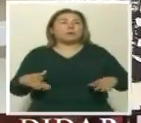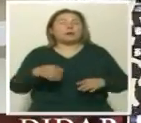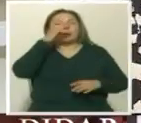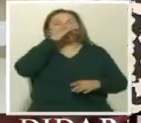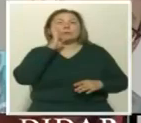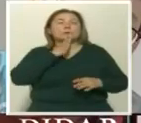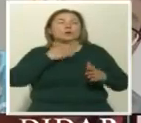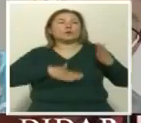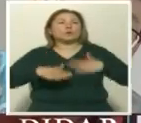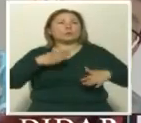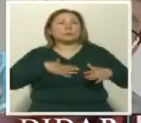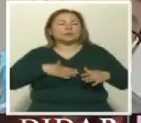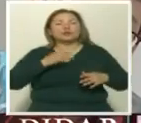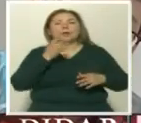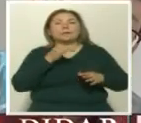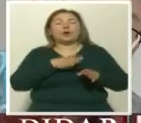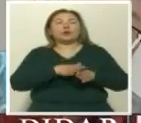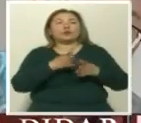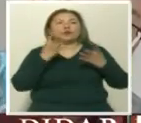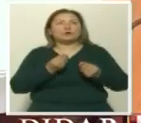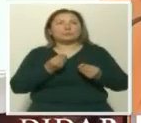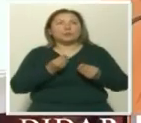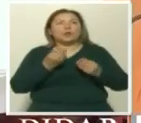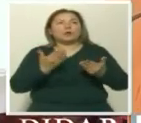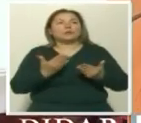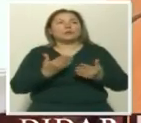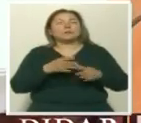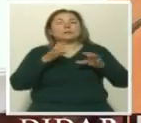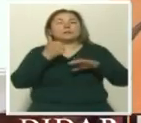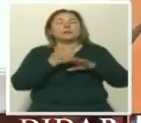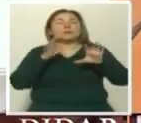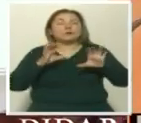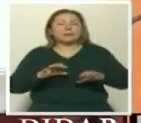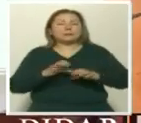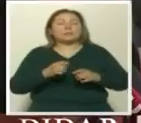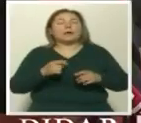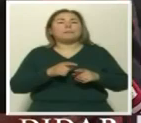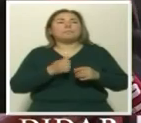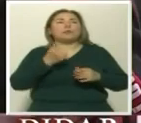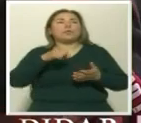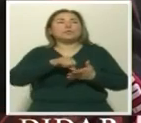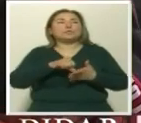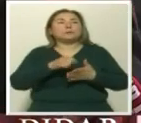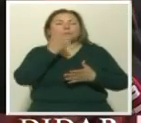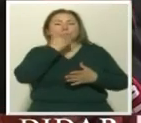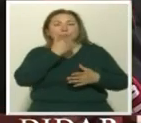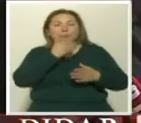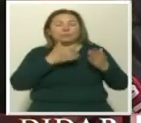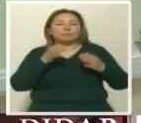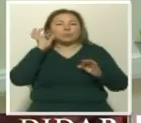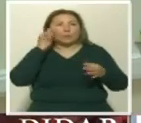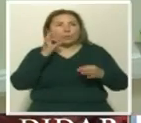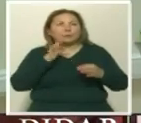атанасы үшін көңілді. Шаттыққа толы күн болды. Себебі олар дәстүрлі түрде өтетін қайырымдылық шарасына қатысты. Келушілерге